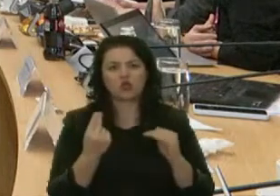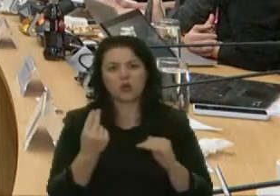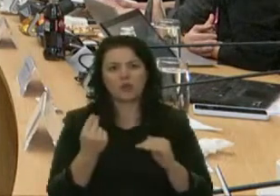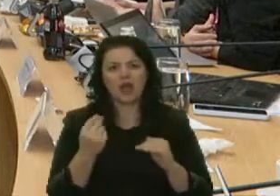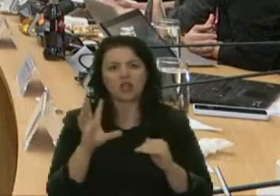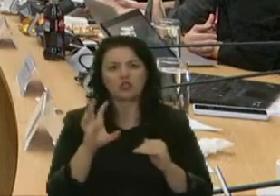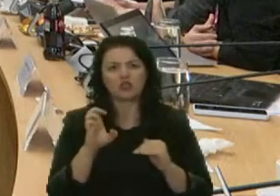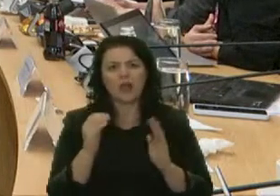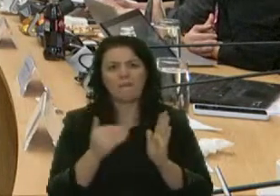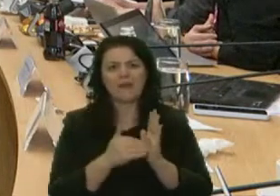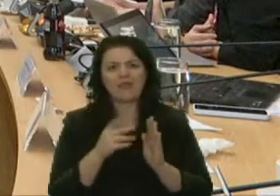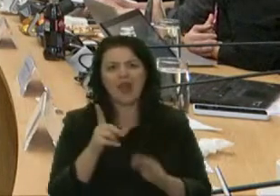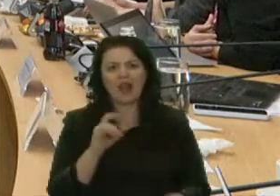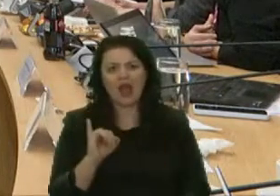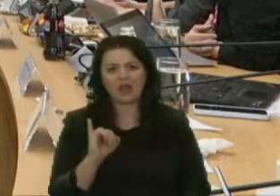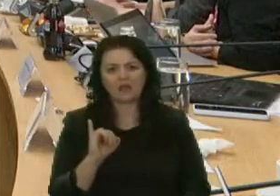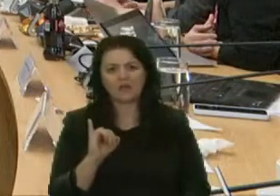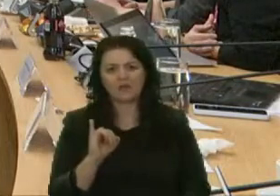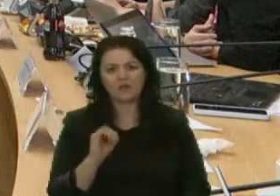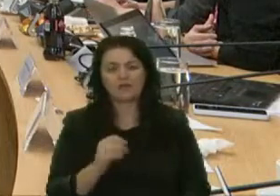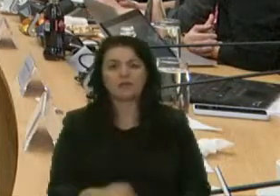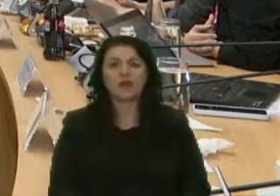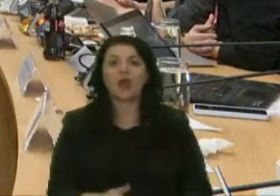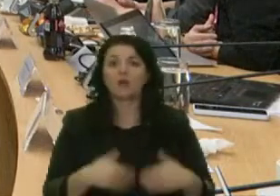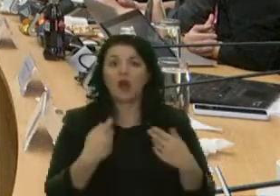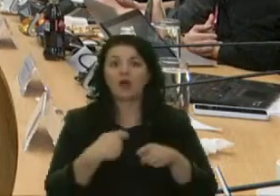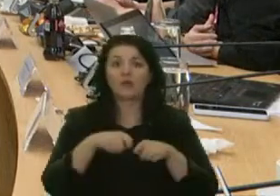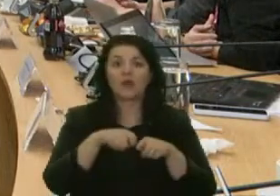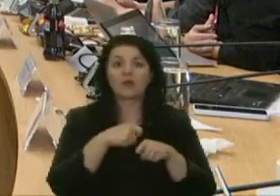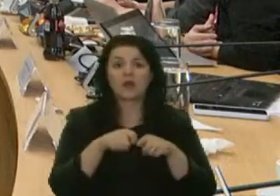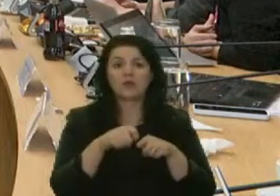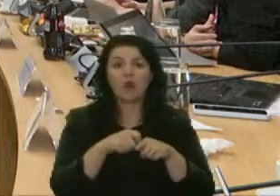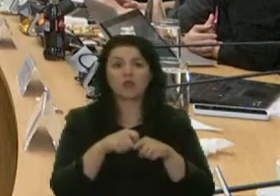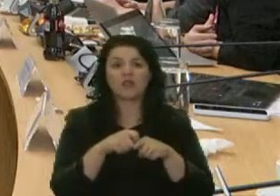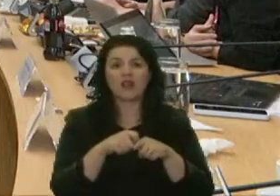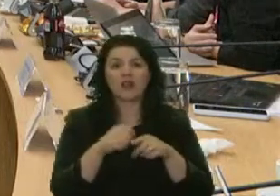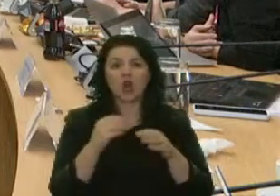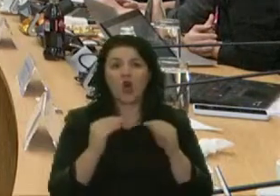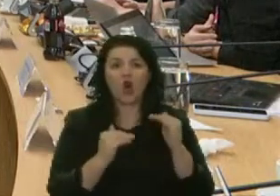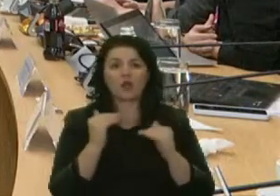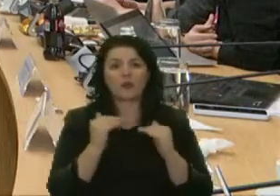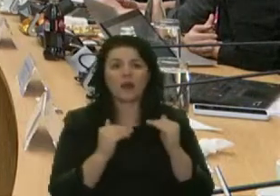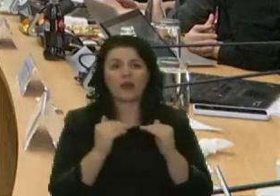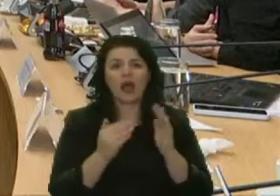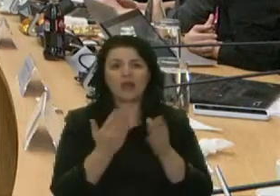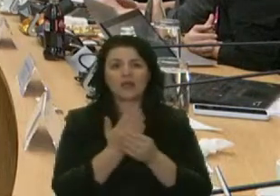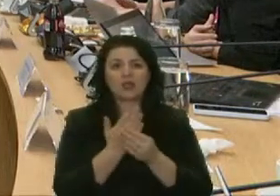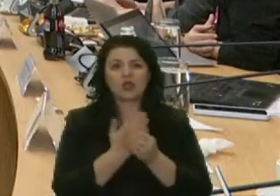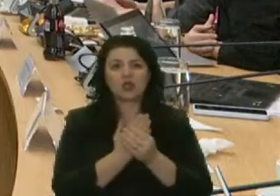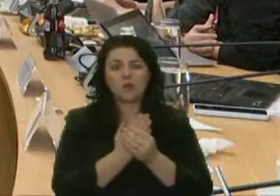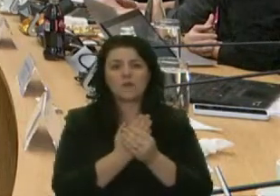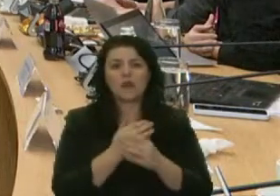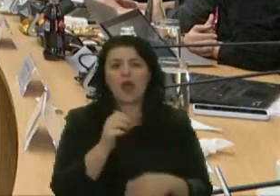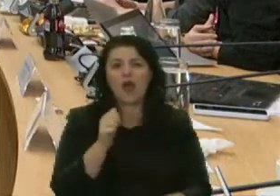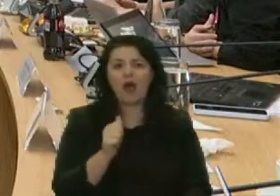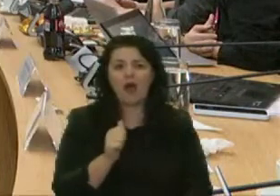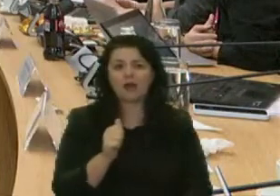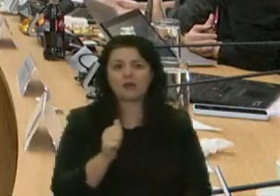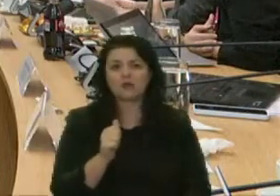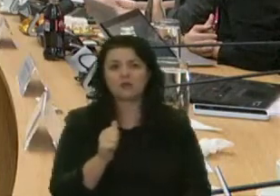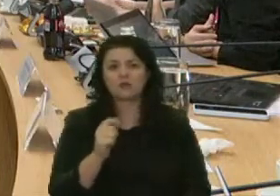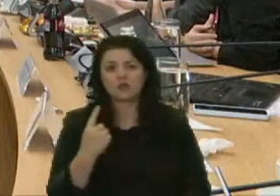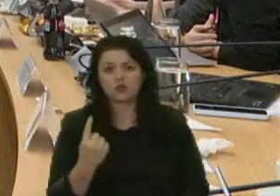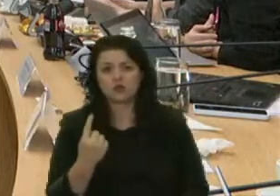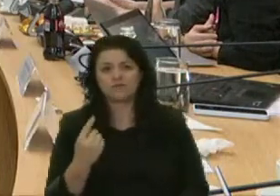500000 RON ca urmarea amendamentului formulat se vor modifica corespunzător anexele 2 A2 A1 respectiv anexa